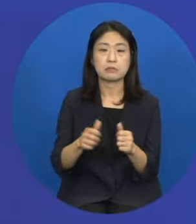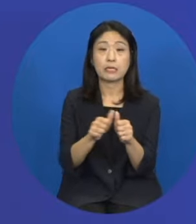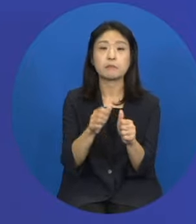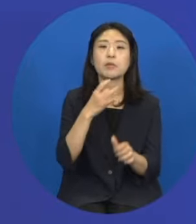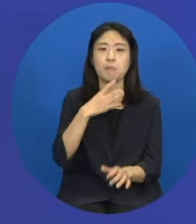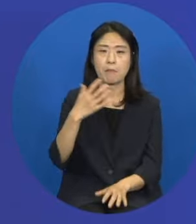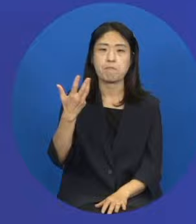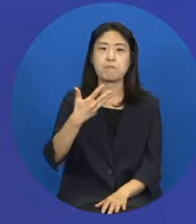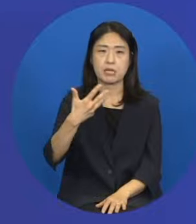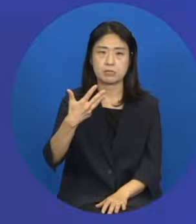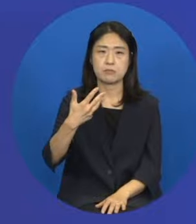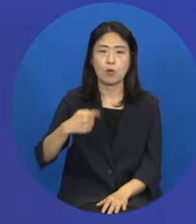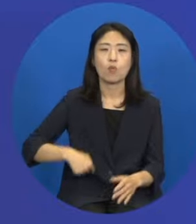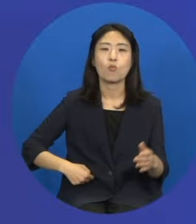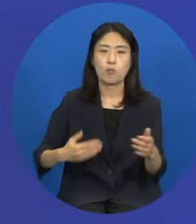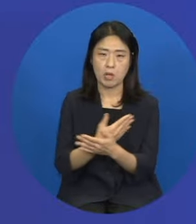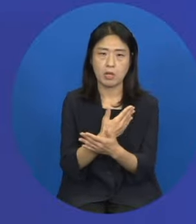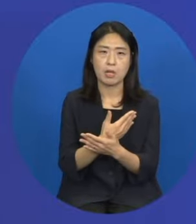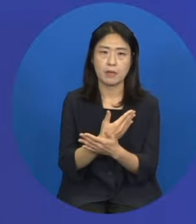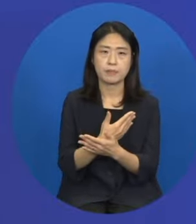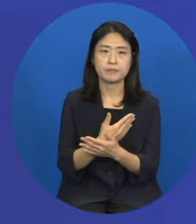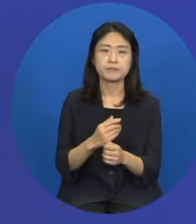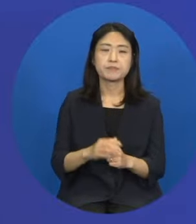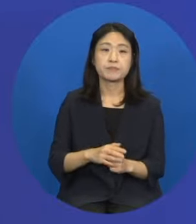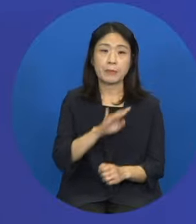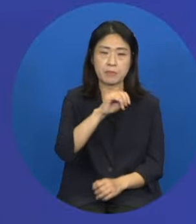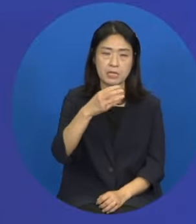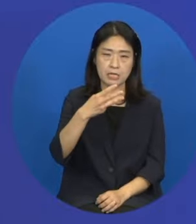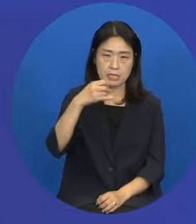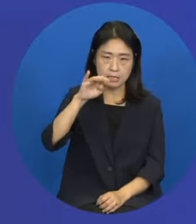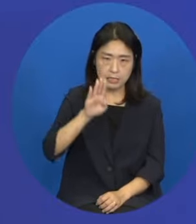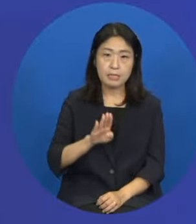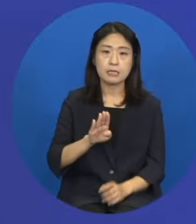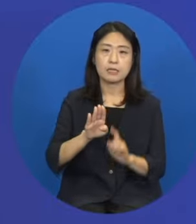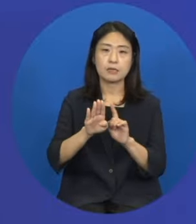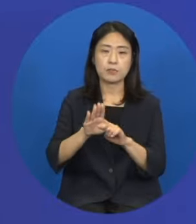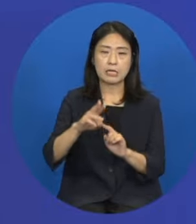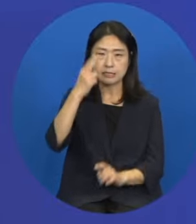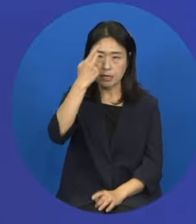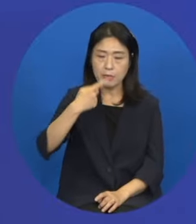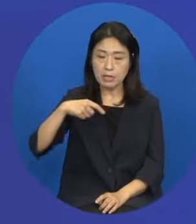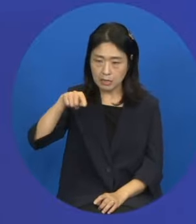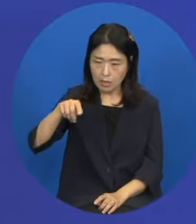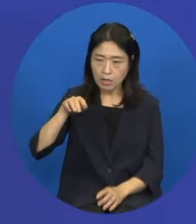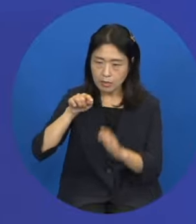것입니다. 빌립이 사마리아로 가서 복음을 전하는데 성경에 표현하면 그 도시에